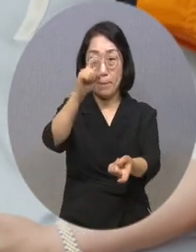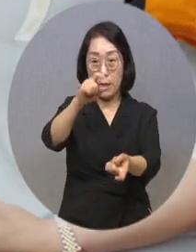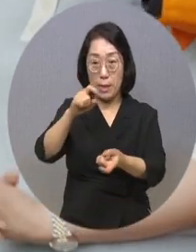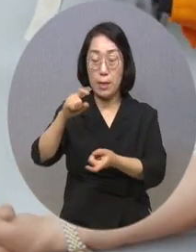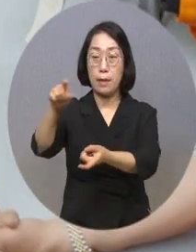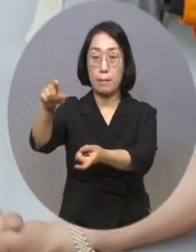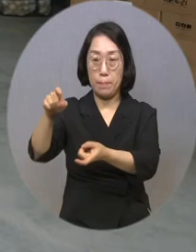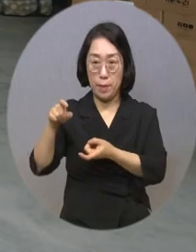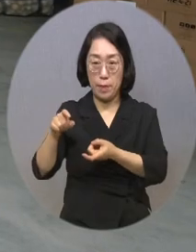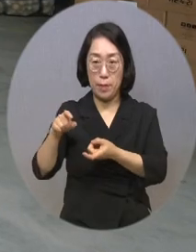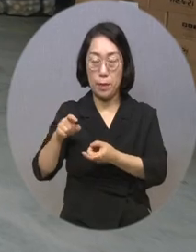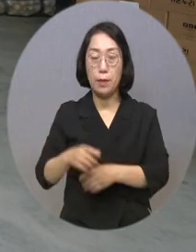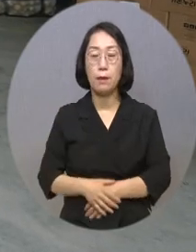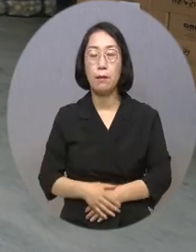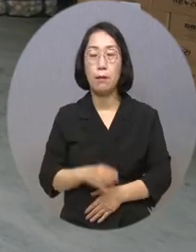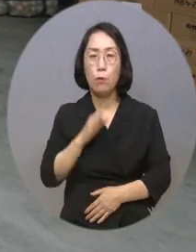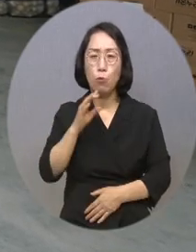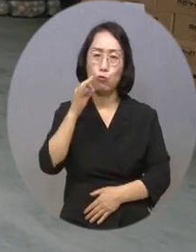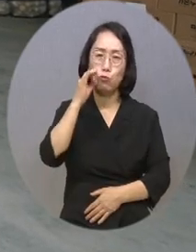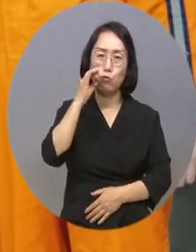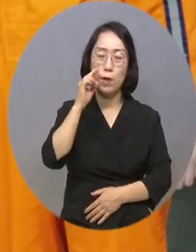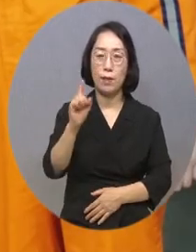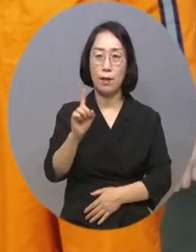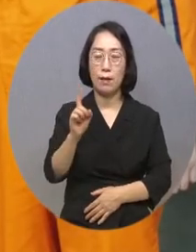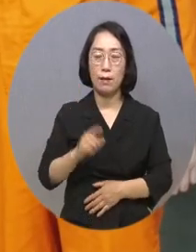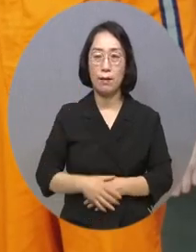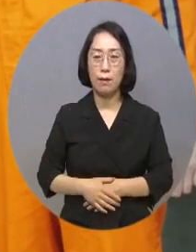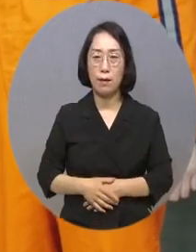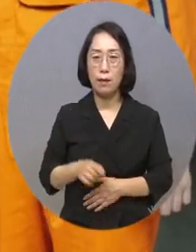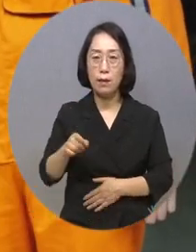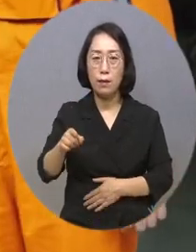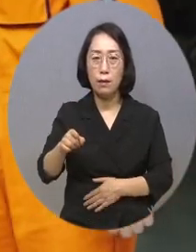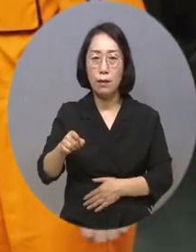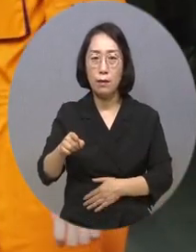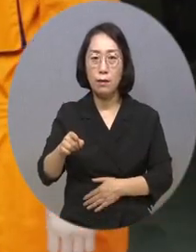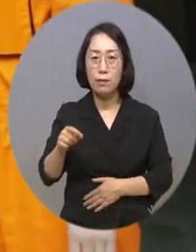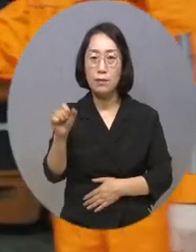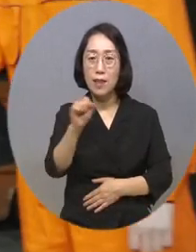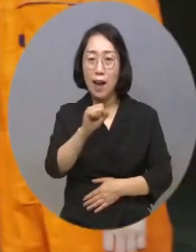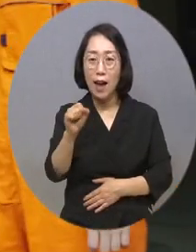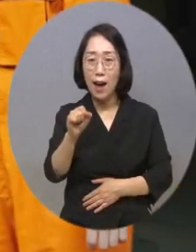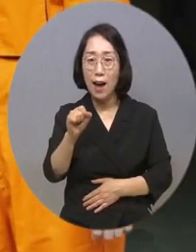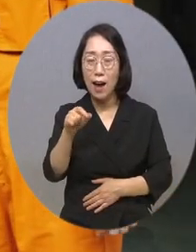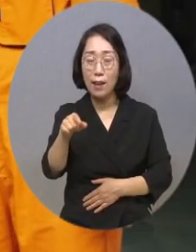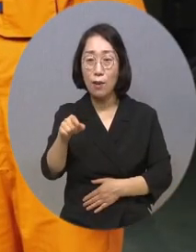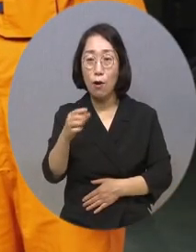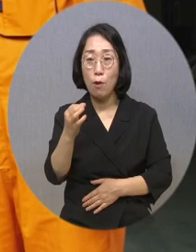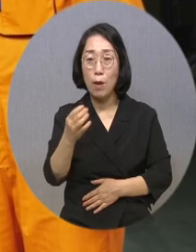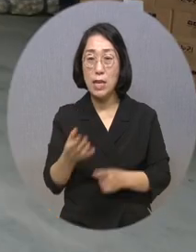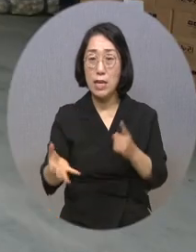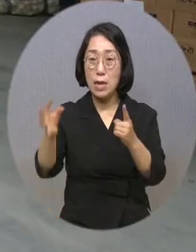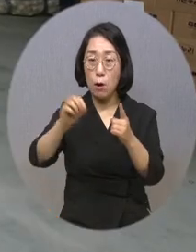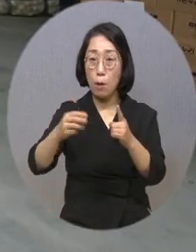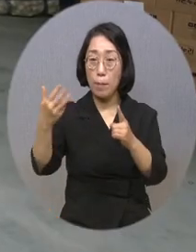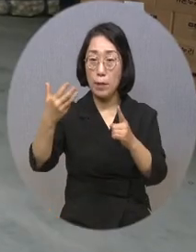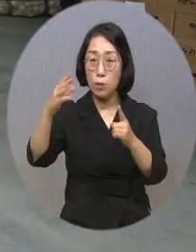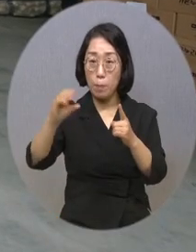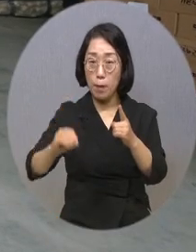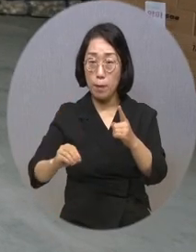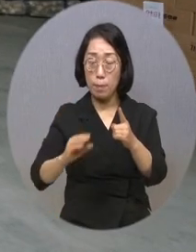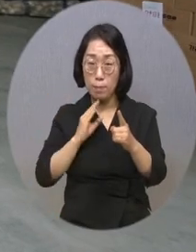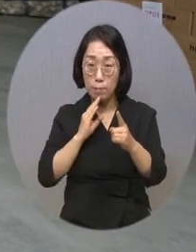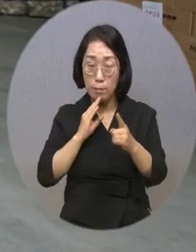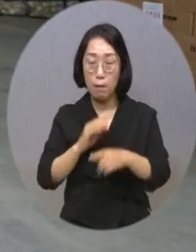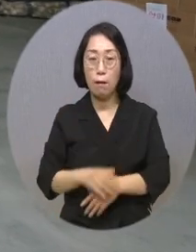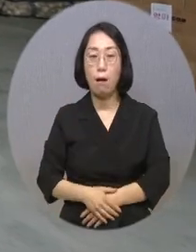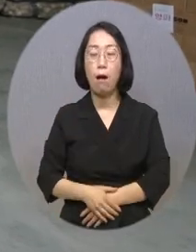들어오는 시기입니다. 저 진짜 궁금한 게 하나 있었는데 네. 이 차 가격이 어떻게 되나요? 제가 알기로는 1억 8천?